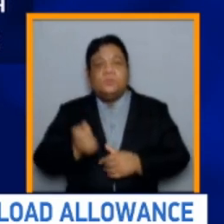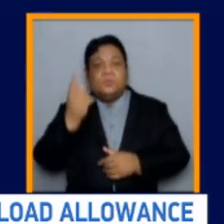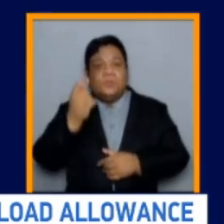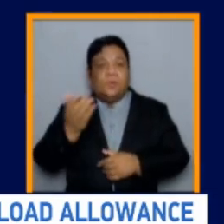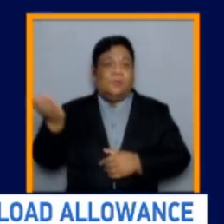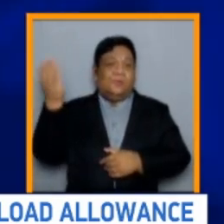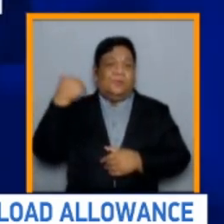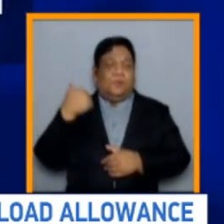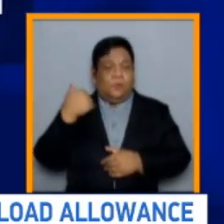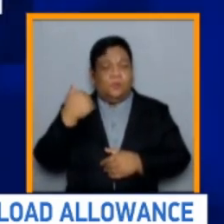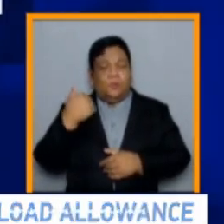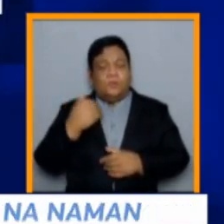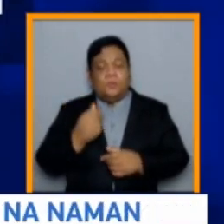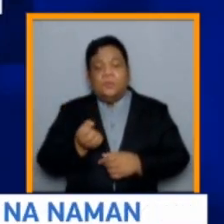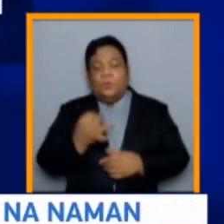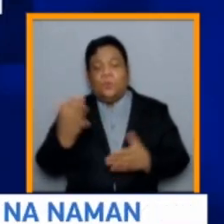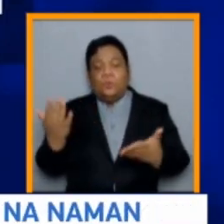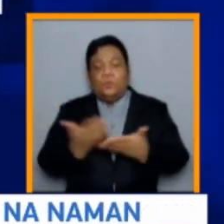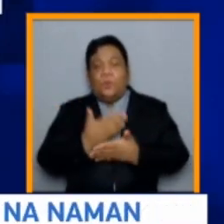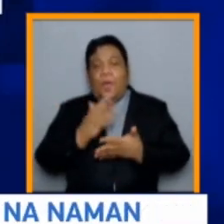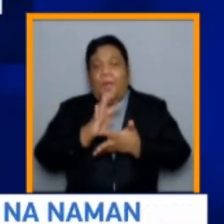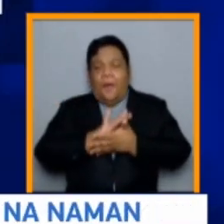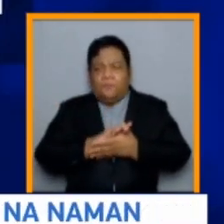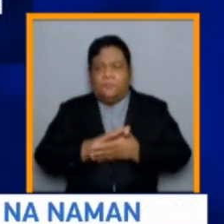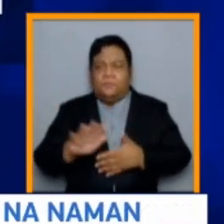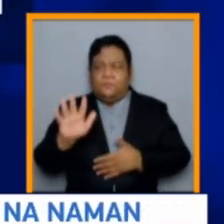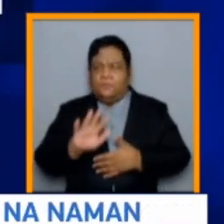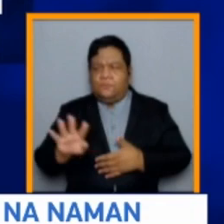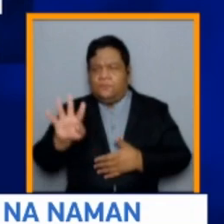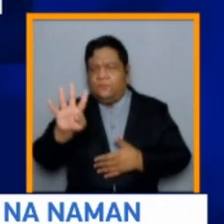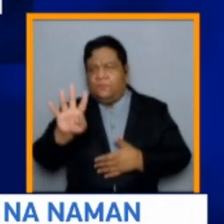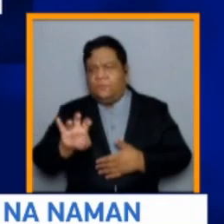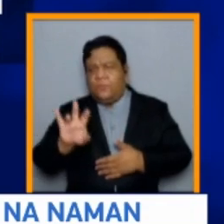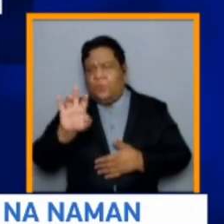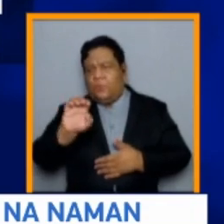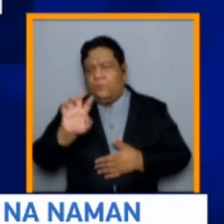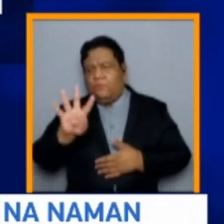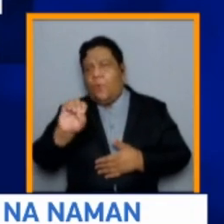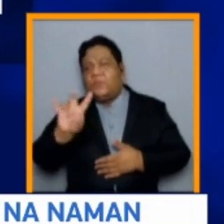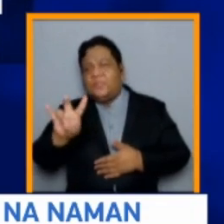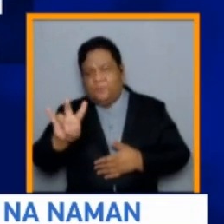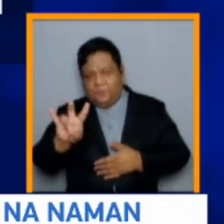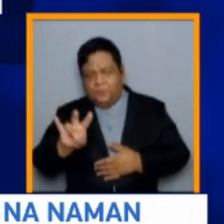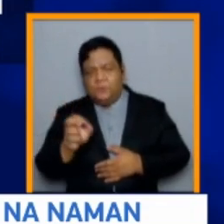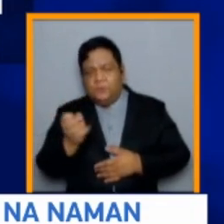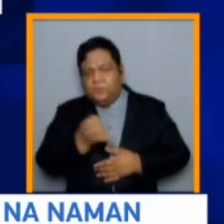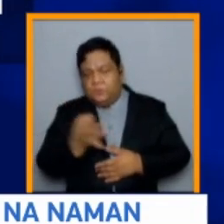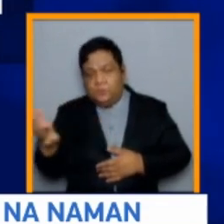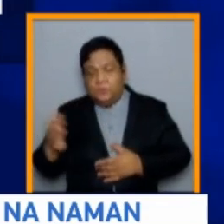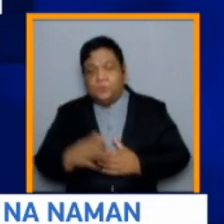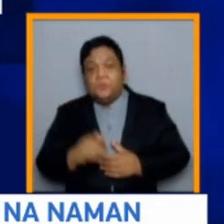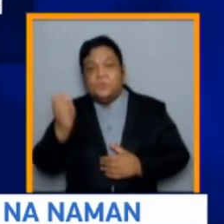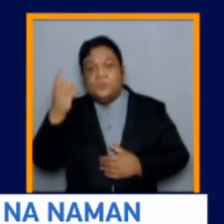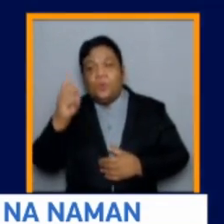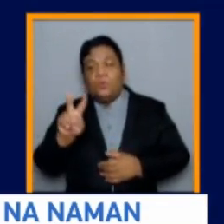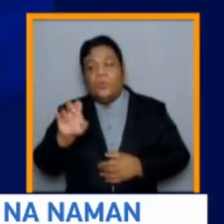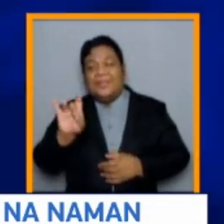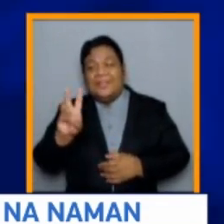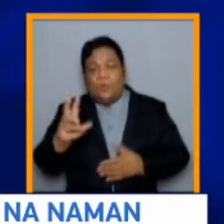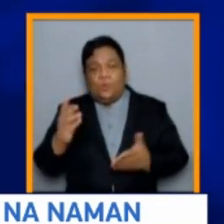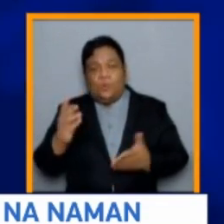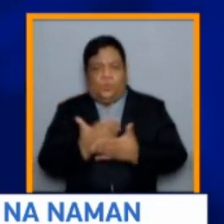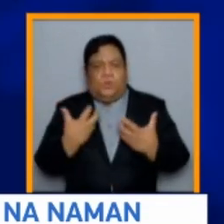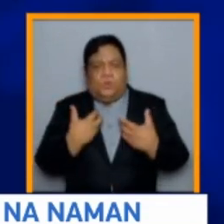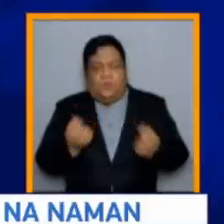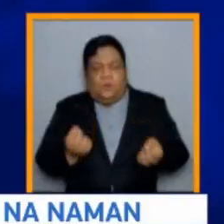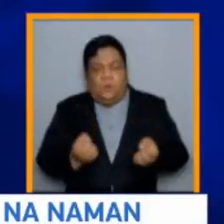bagong kaso na nasa 407. Nasa 286 naman ang mga bagong gumaling habang 282 ang